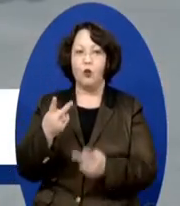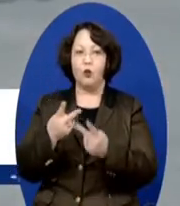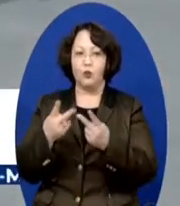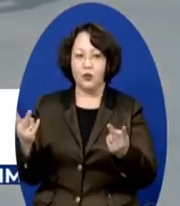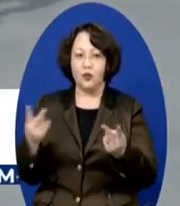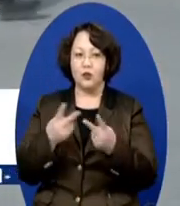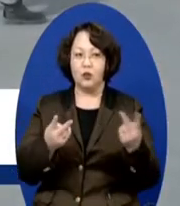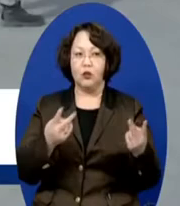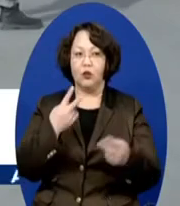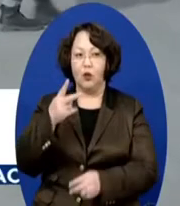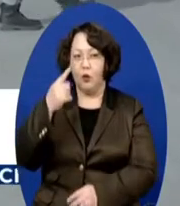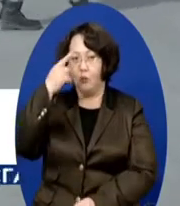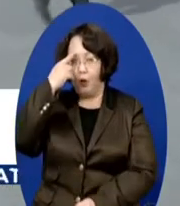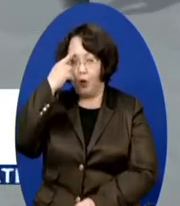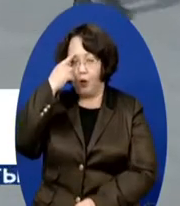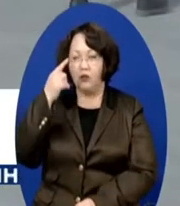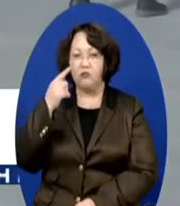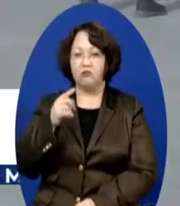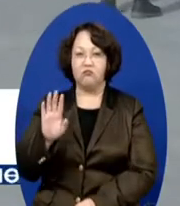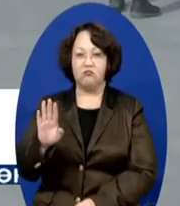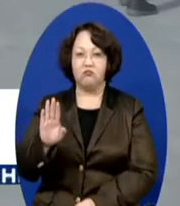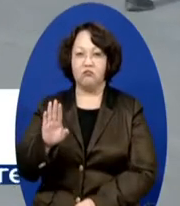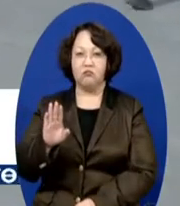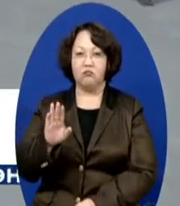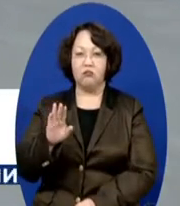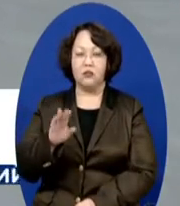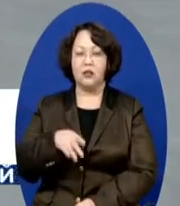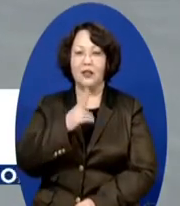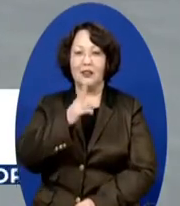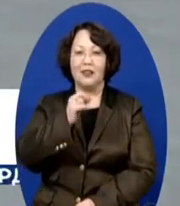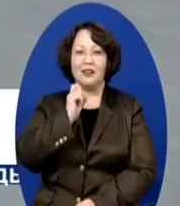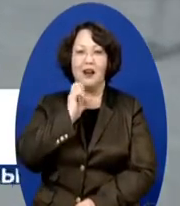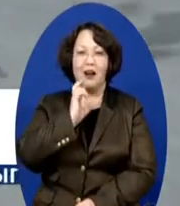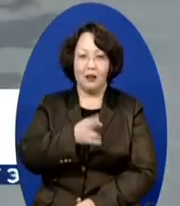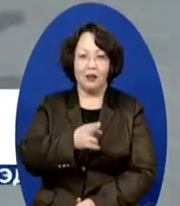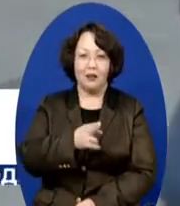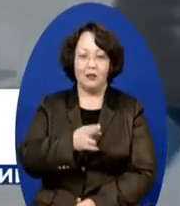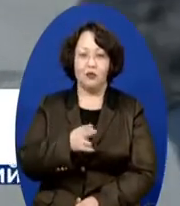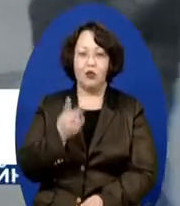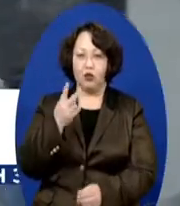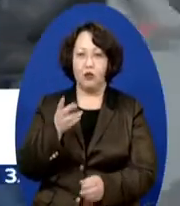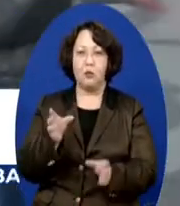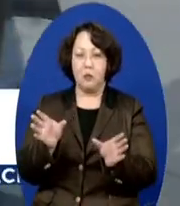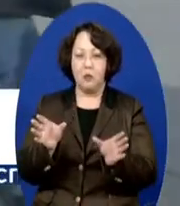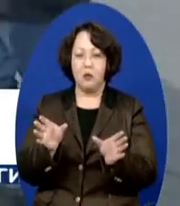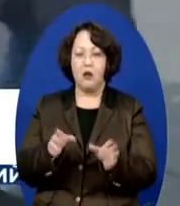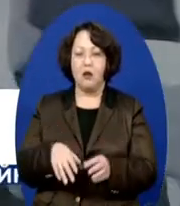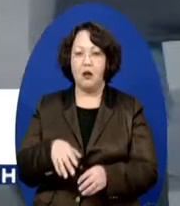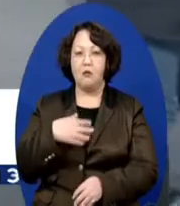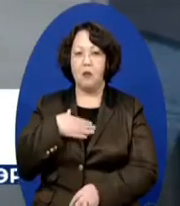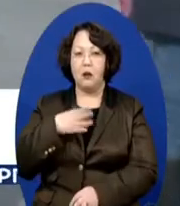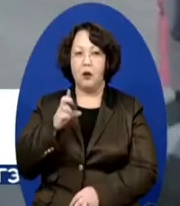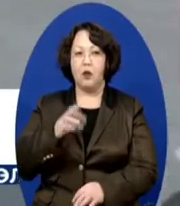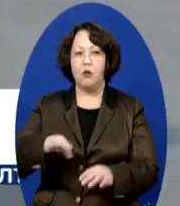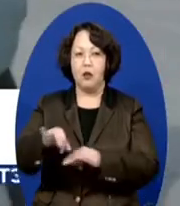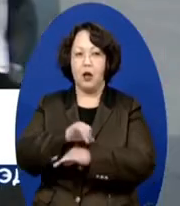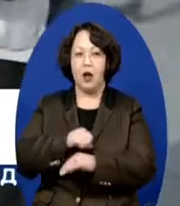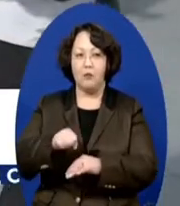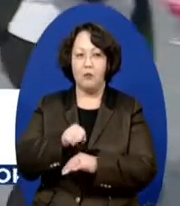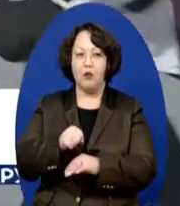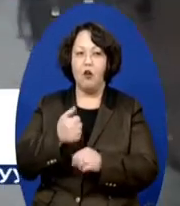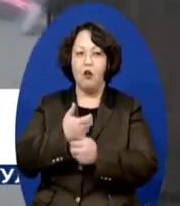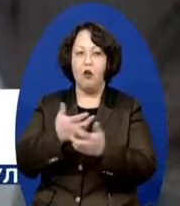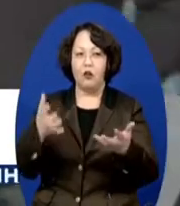шүү дээ. Монгол казах гэсэн Тэгээд одоо манай энэ үлгийн төвд одоо гаднаас эндээс тэндээс ирсэн маш